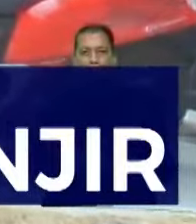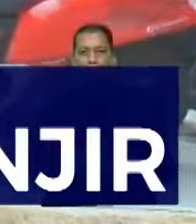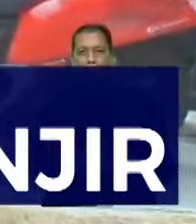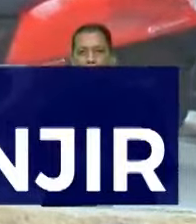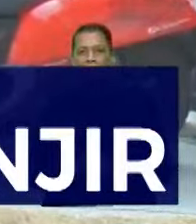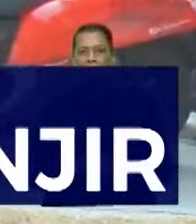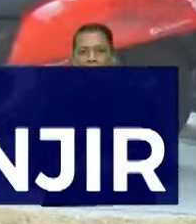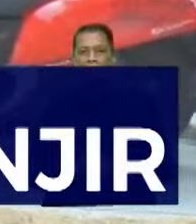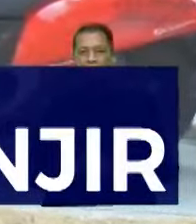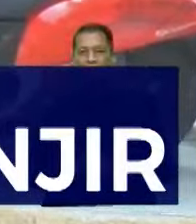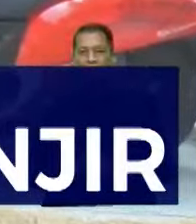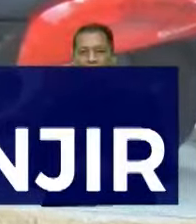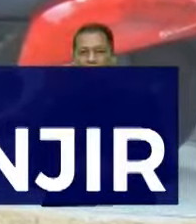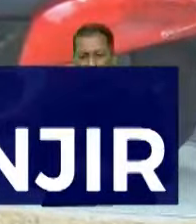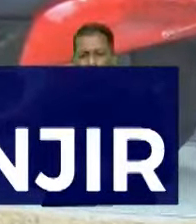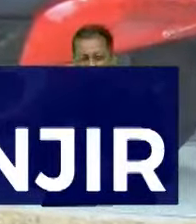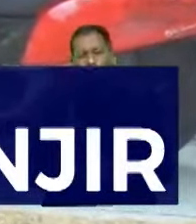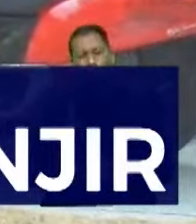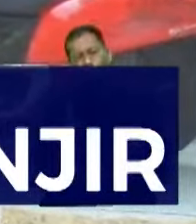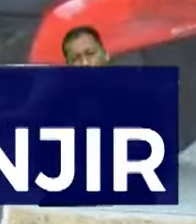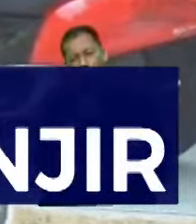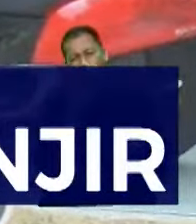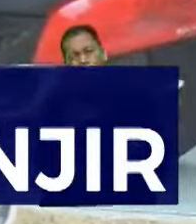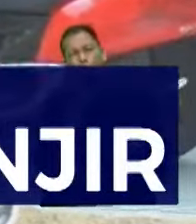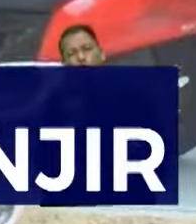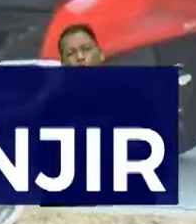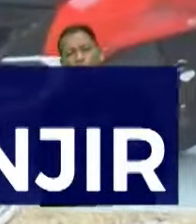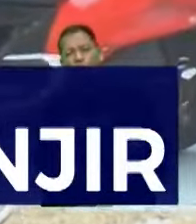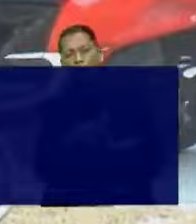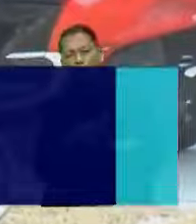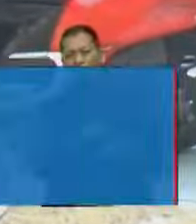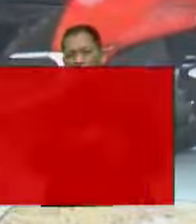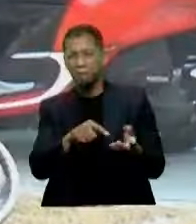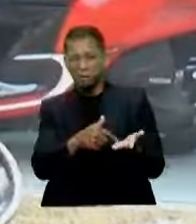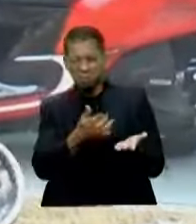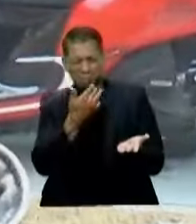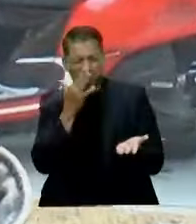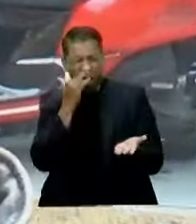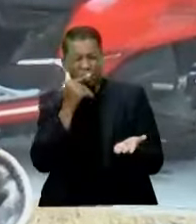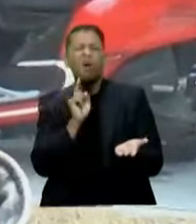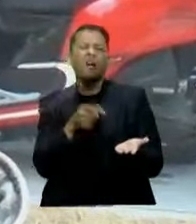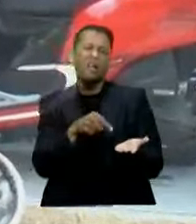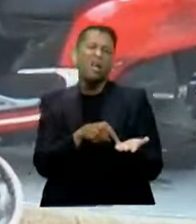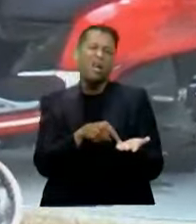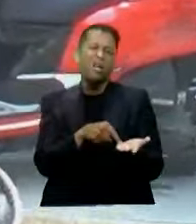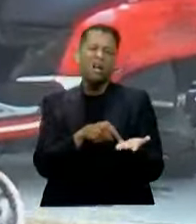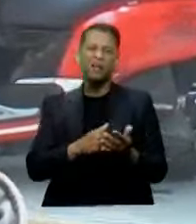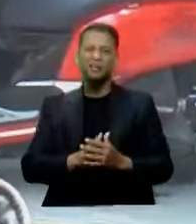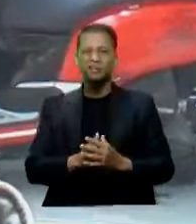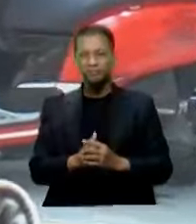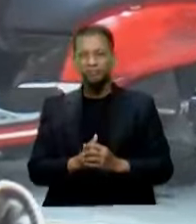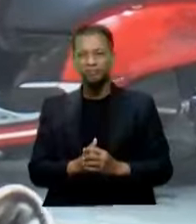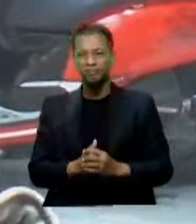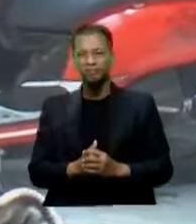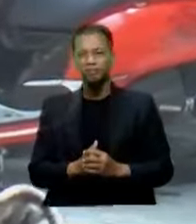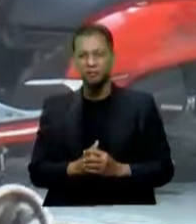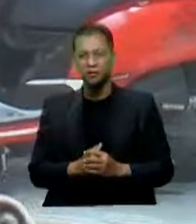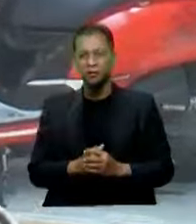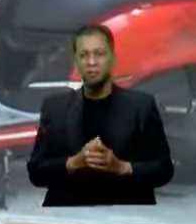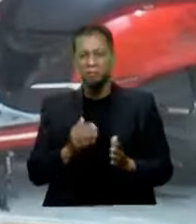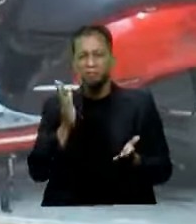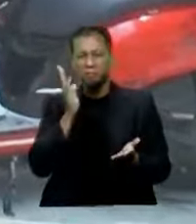ya Bu diselp ya Bu ini anu ya gabainya bau ya Bu ya ngih bau ada baunya Niki apa busuk atau gimana kok bau ya